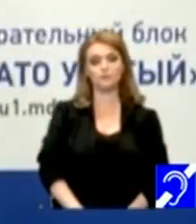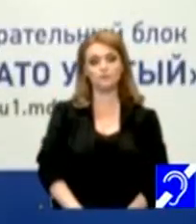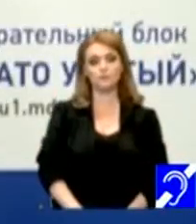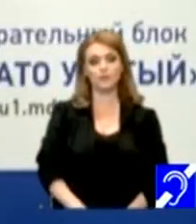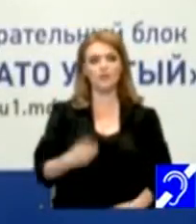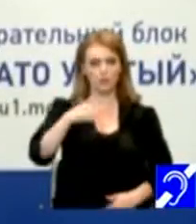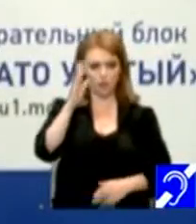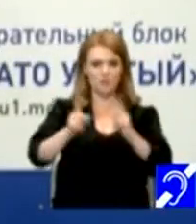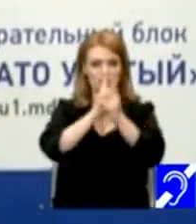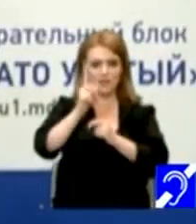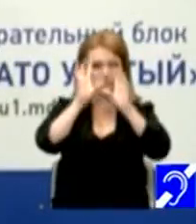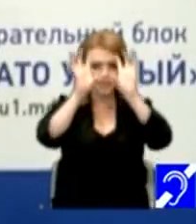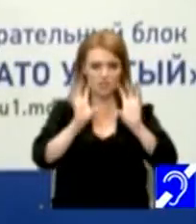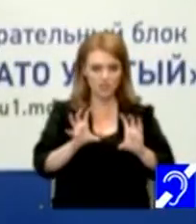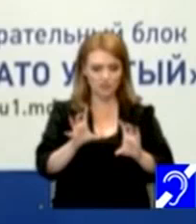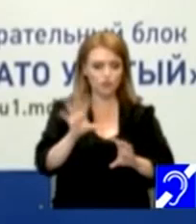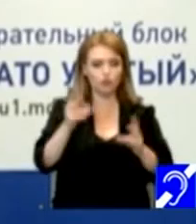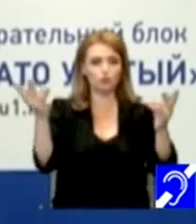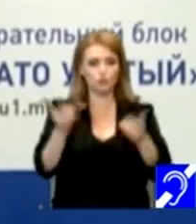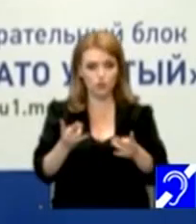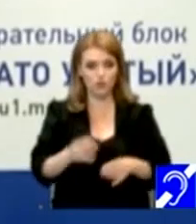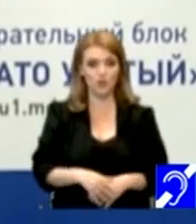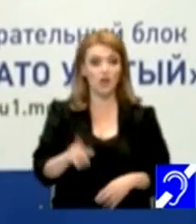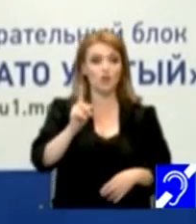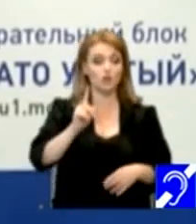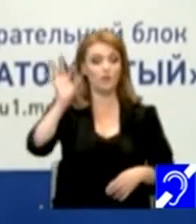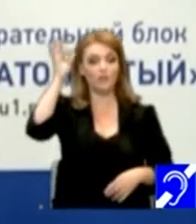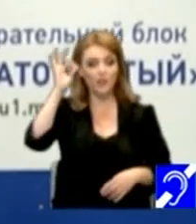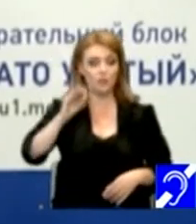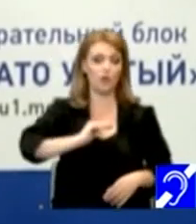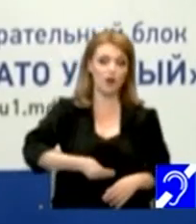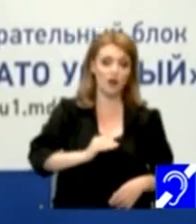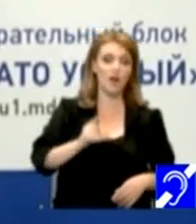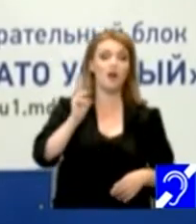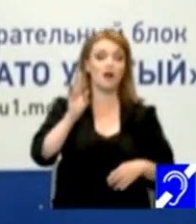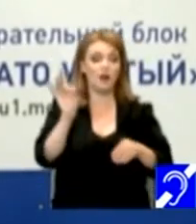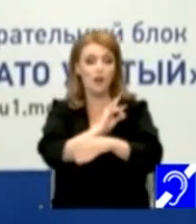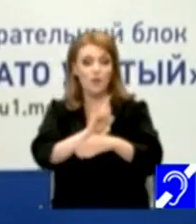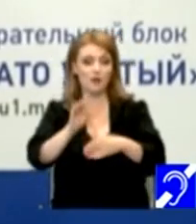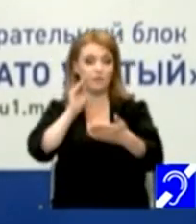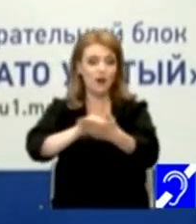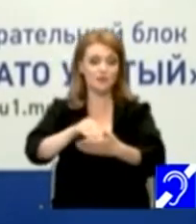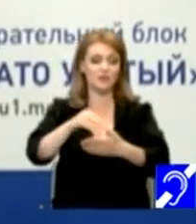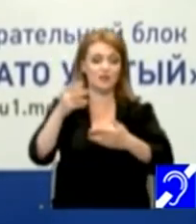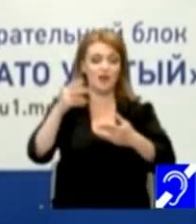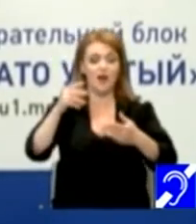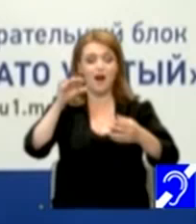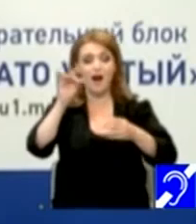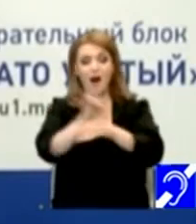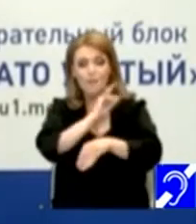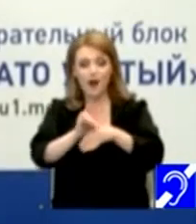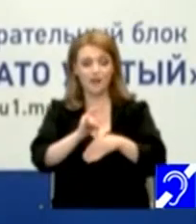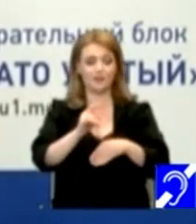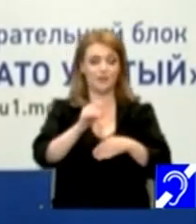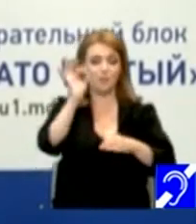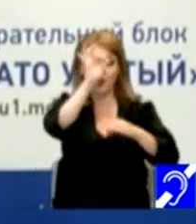O să modificăm toată legislația necesară. Ca companiile care au dat-o în bară, dacă voi declarați marja de eroare